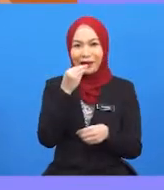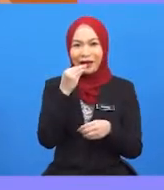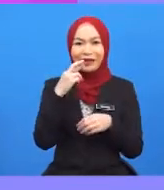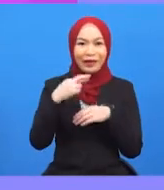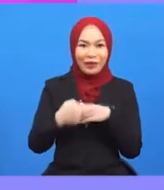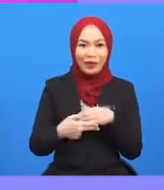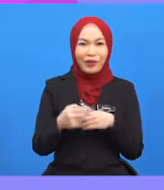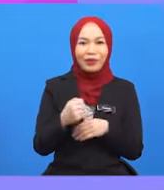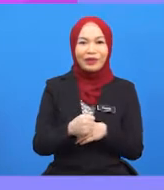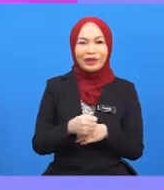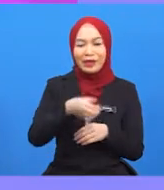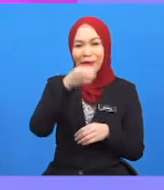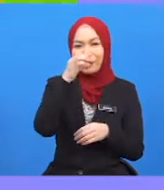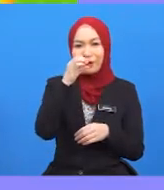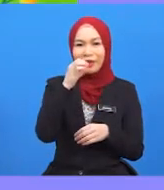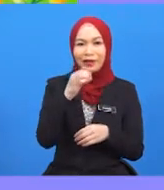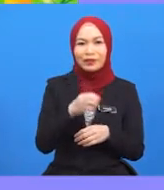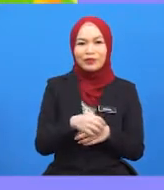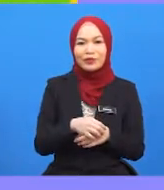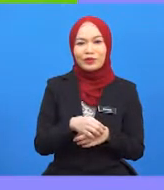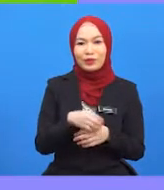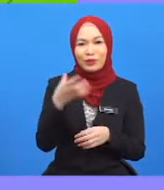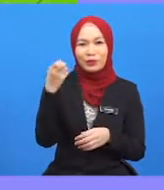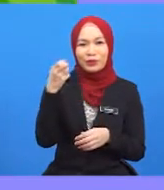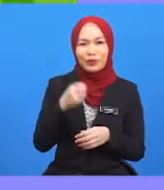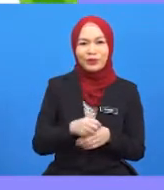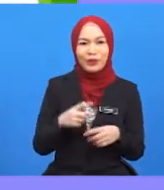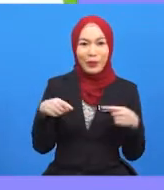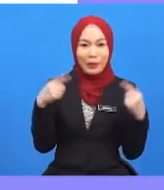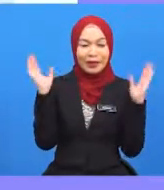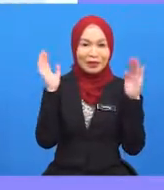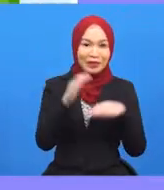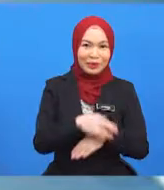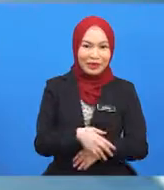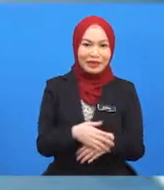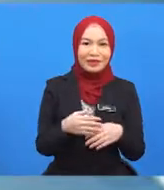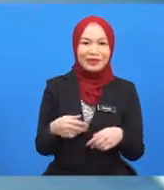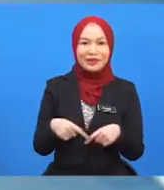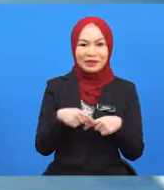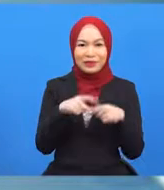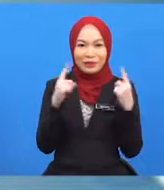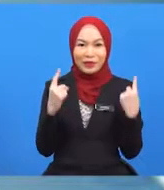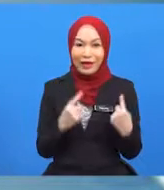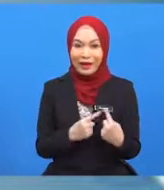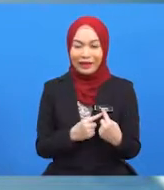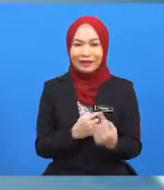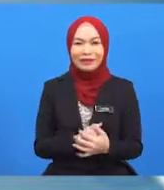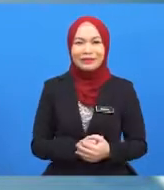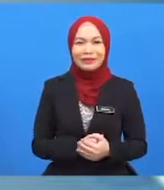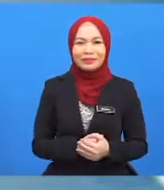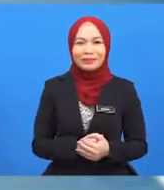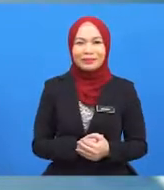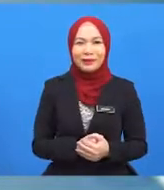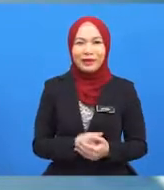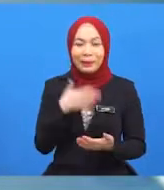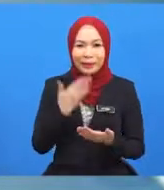roti, minum susu, pergi solat, suka hati. Baiklah, semua sudah lihat ya video